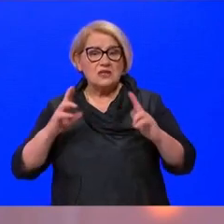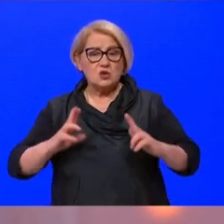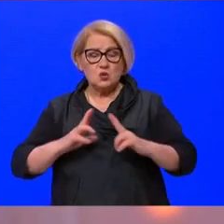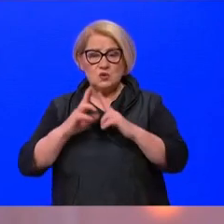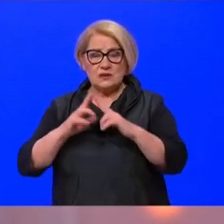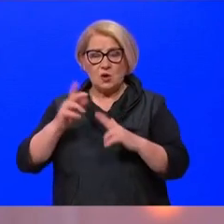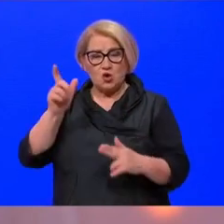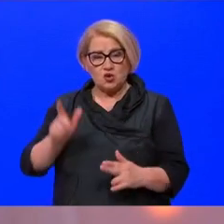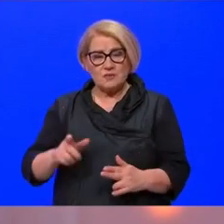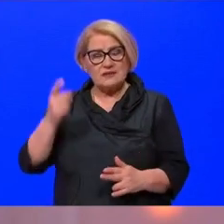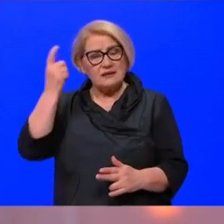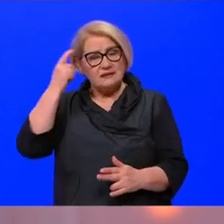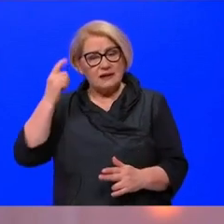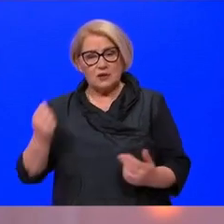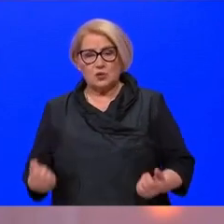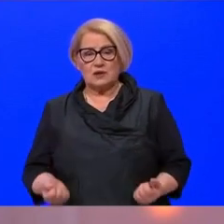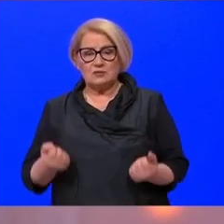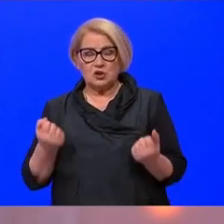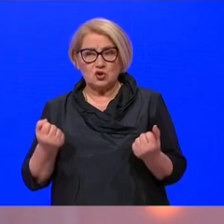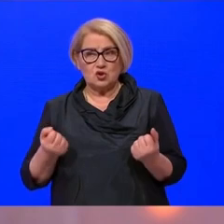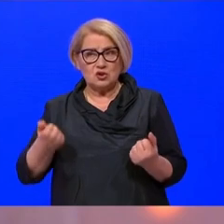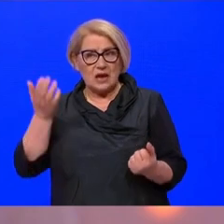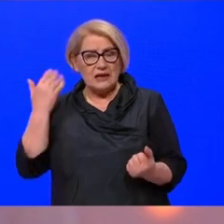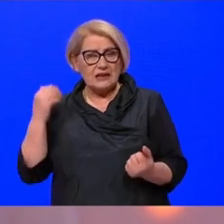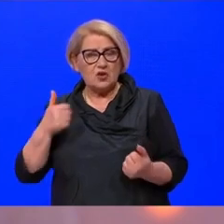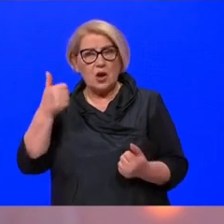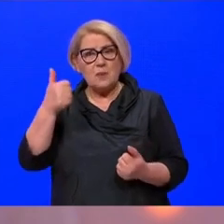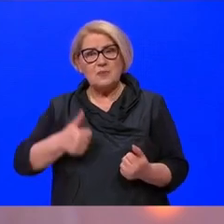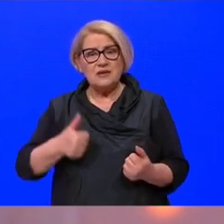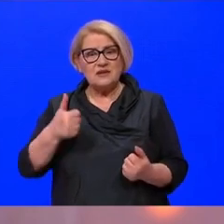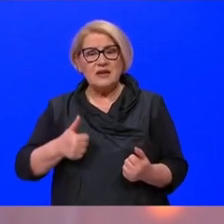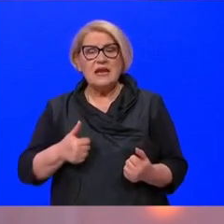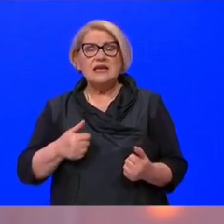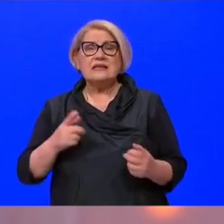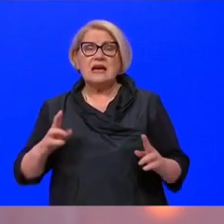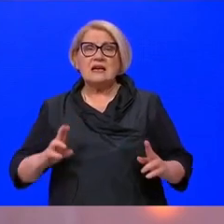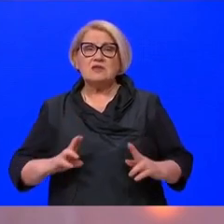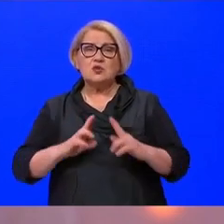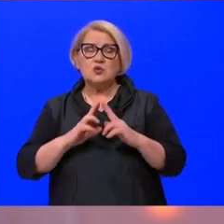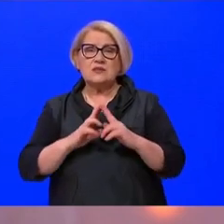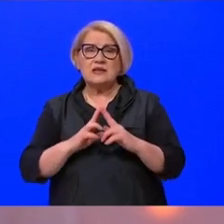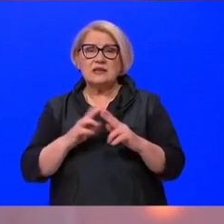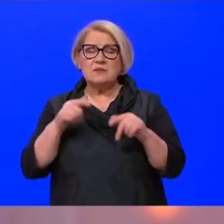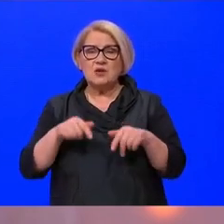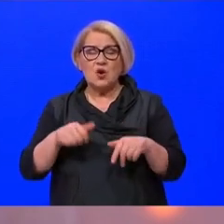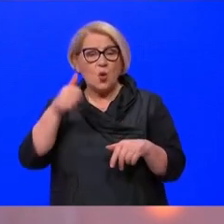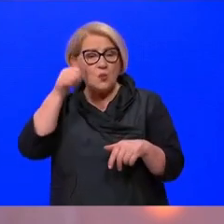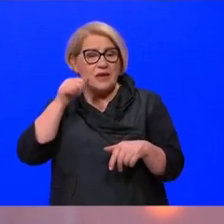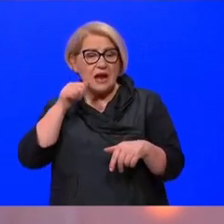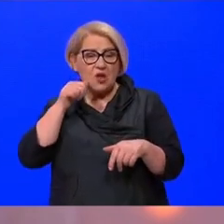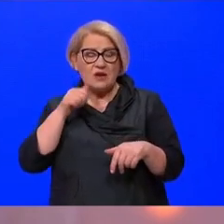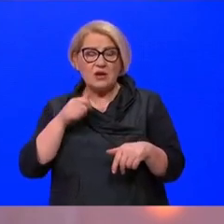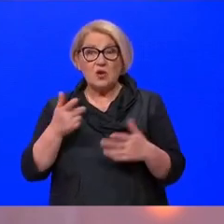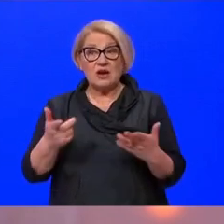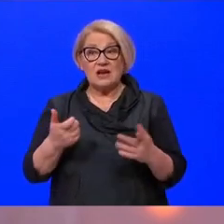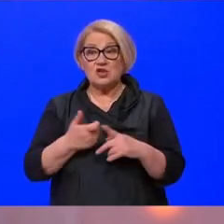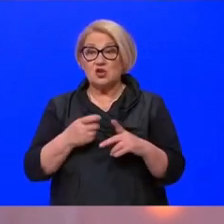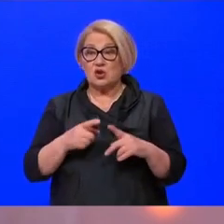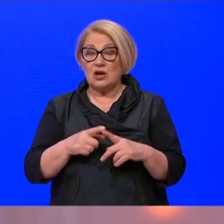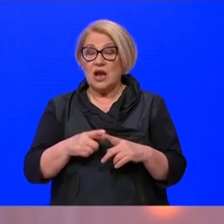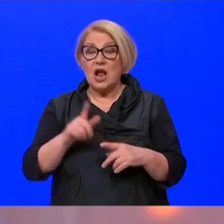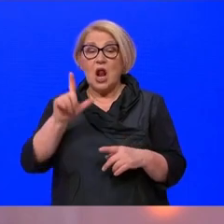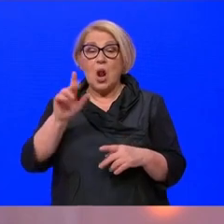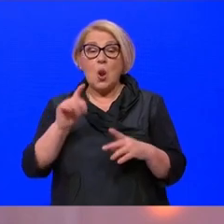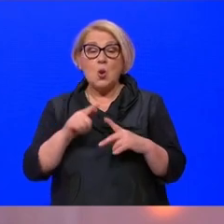teškoćama. Nedavno je prvi takav susret bio u Bjelovaru, a naš kolega Sani Lukić